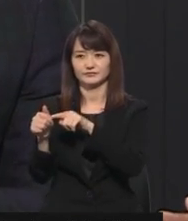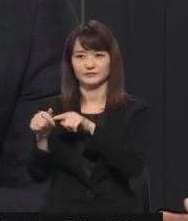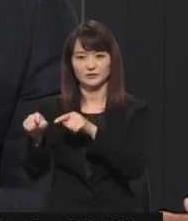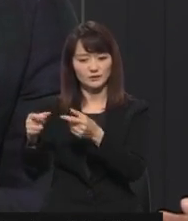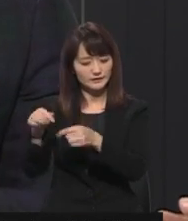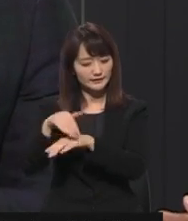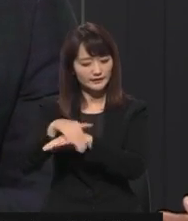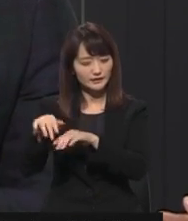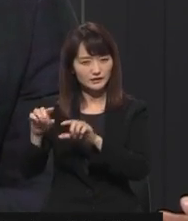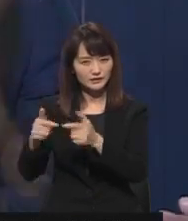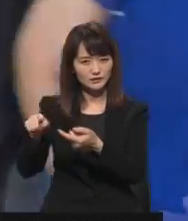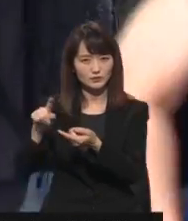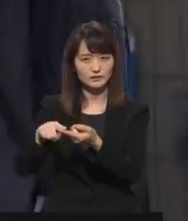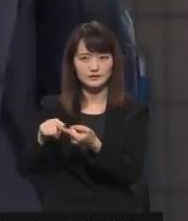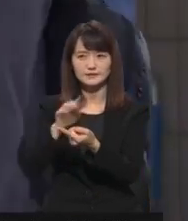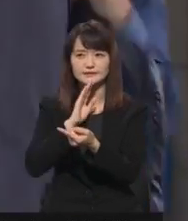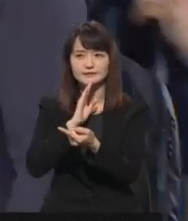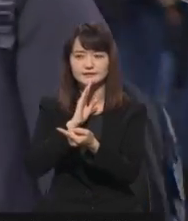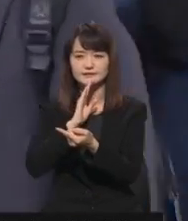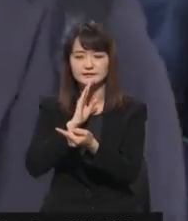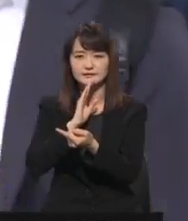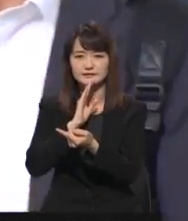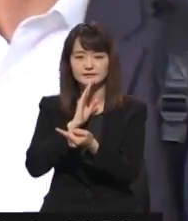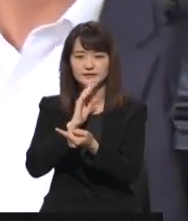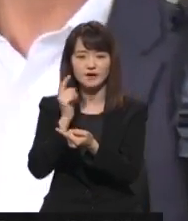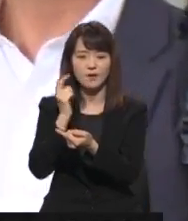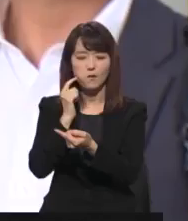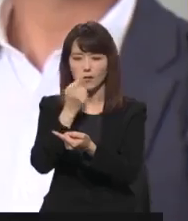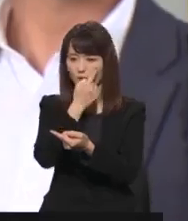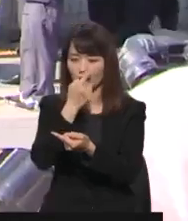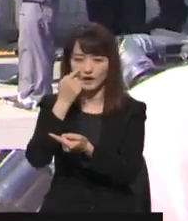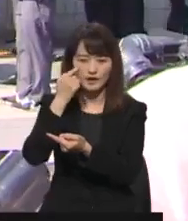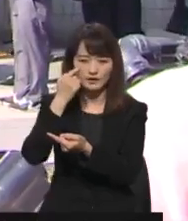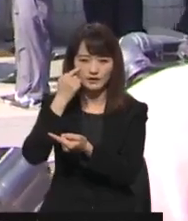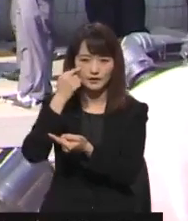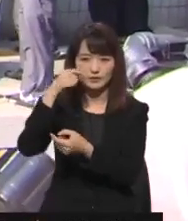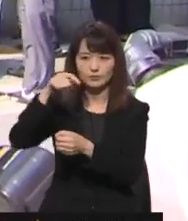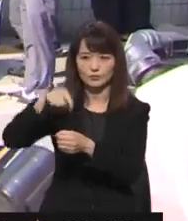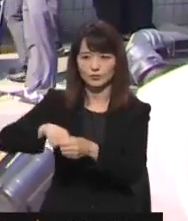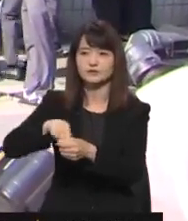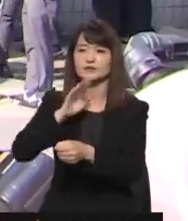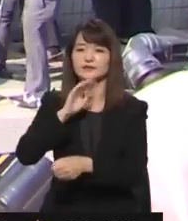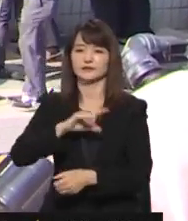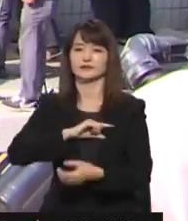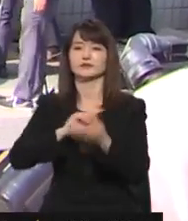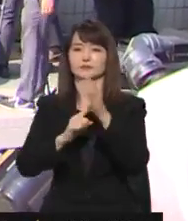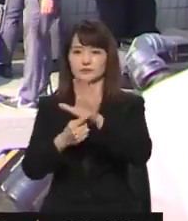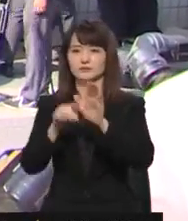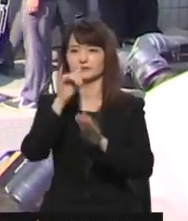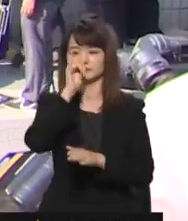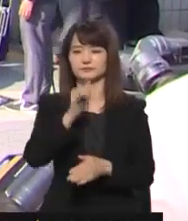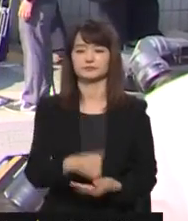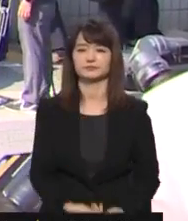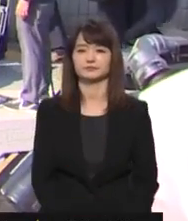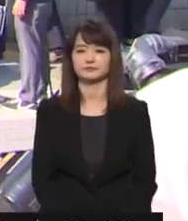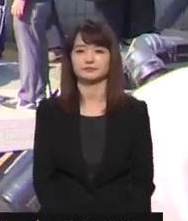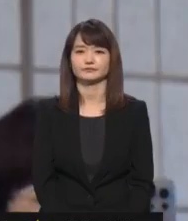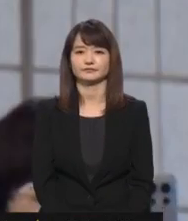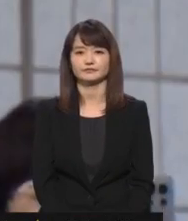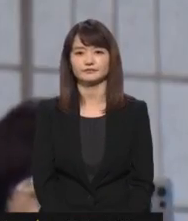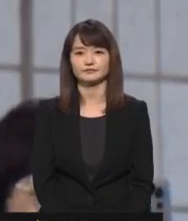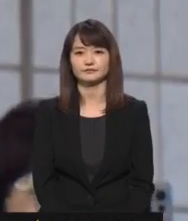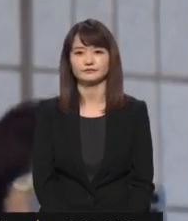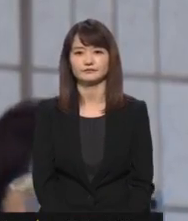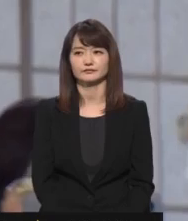아니었지만 여기에 대해서 사실 관계를 증명하기 위해서 실명을 거론할 수 있지 않을까 이라는 생각이 있었는데 아까 어 말씀하셨지만